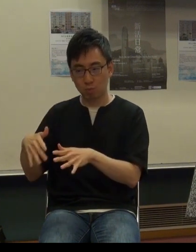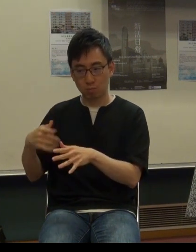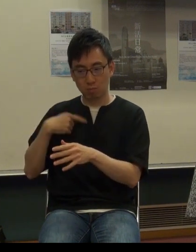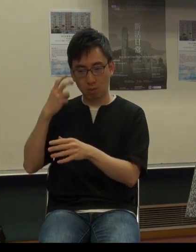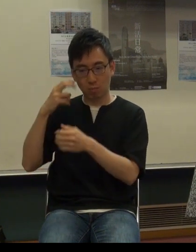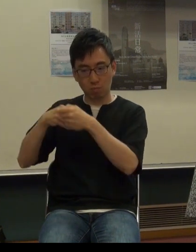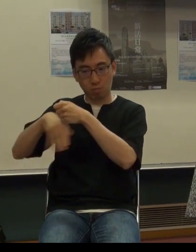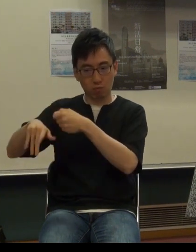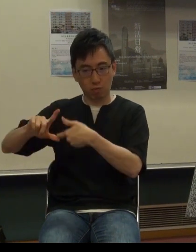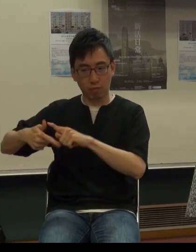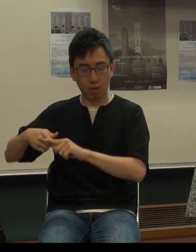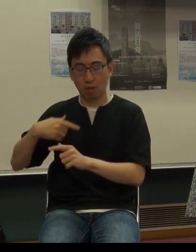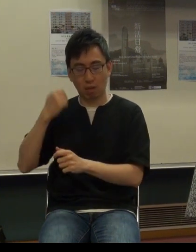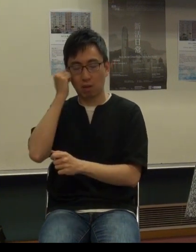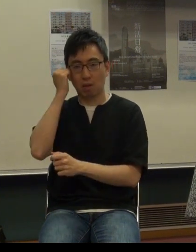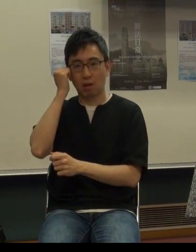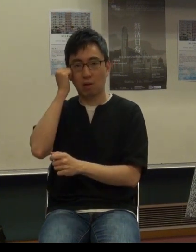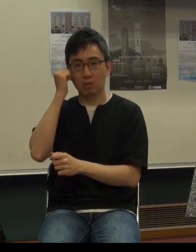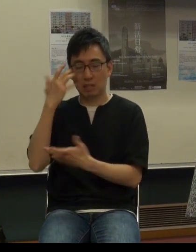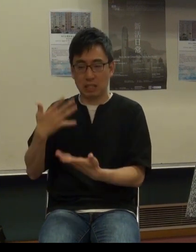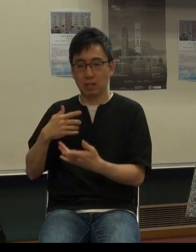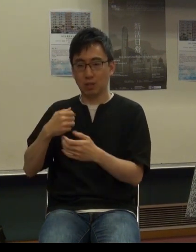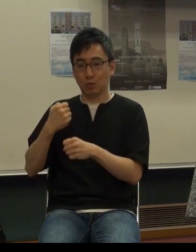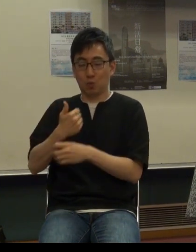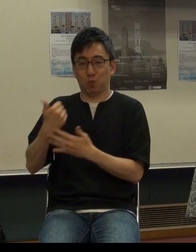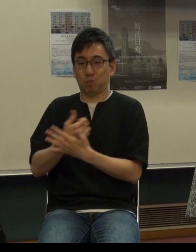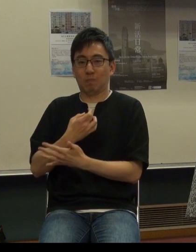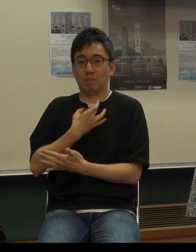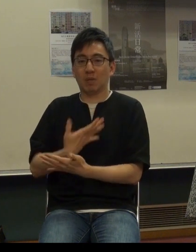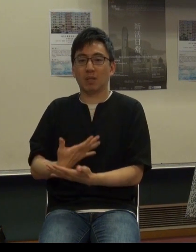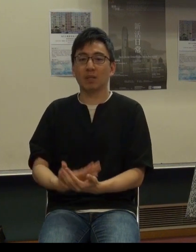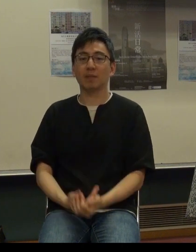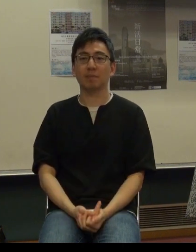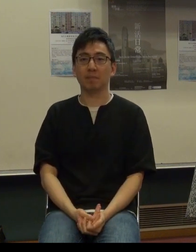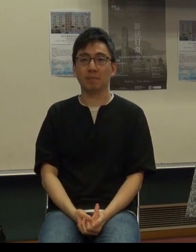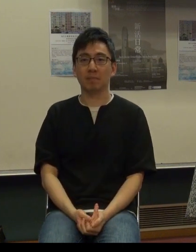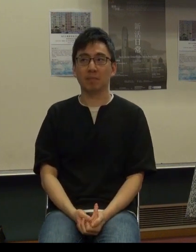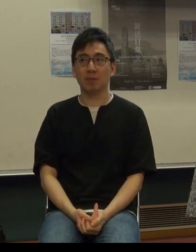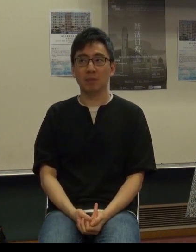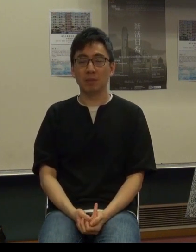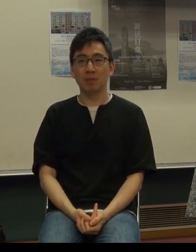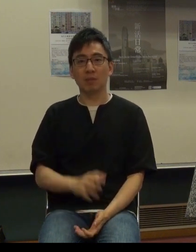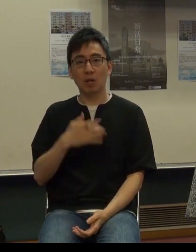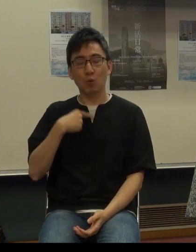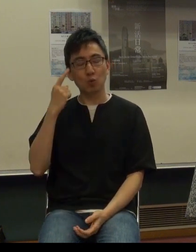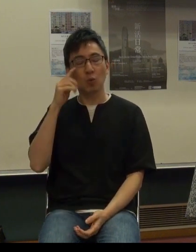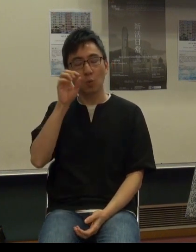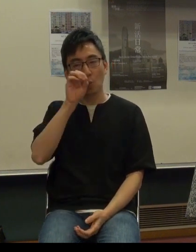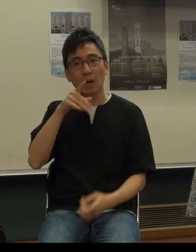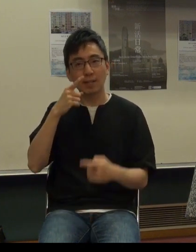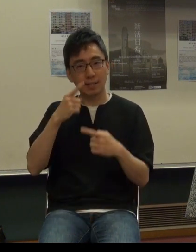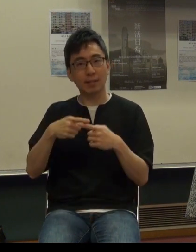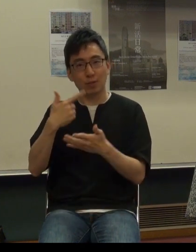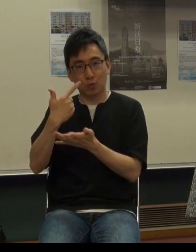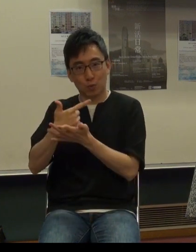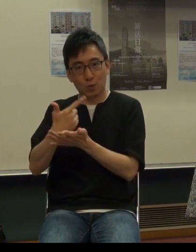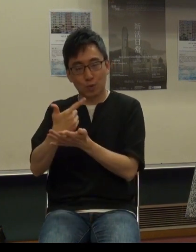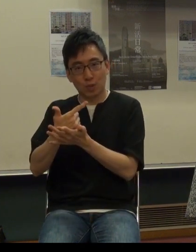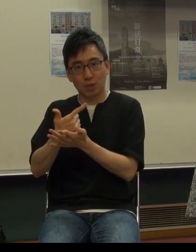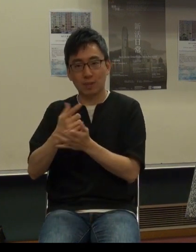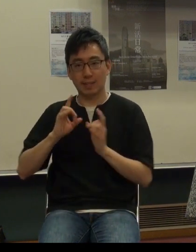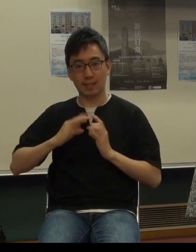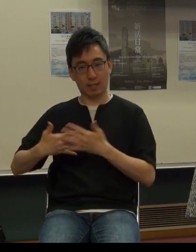統啲嘅方法去研究，呢個係仲未係做得到咯。但係即係我想提出嘅就係話，其實係緊要嘅，即